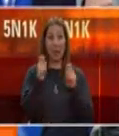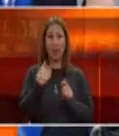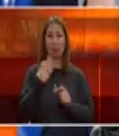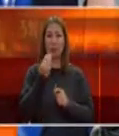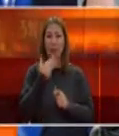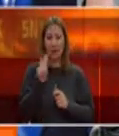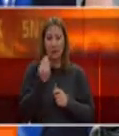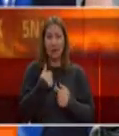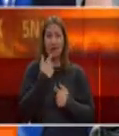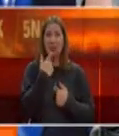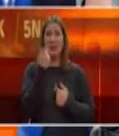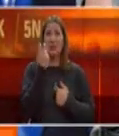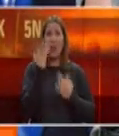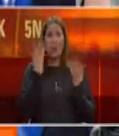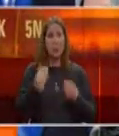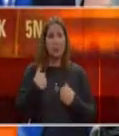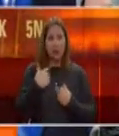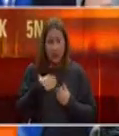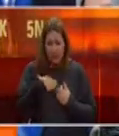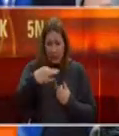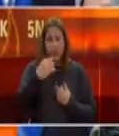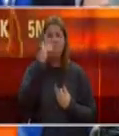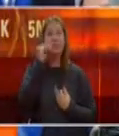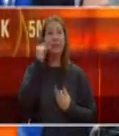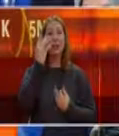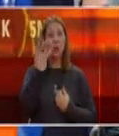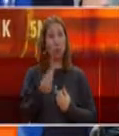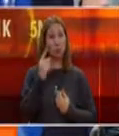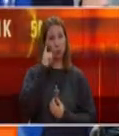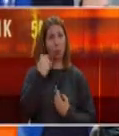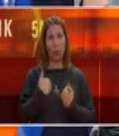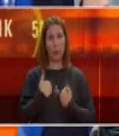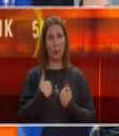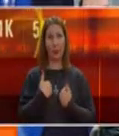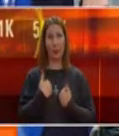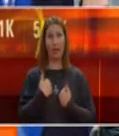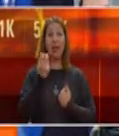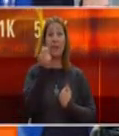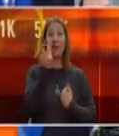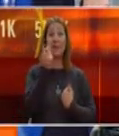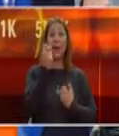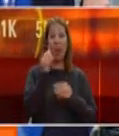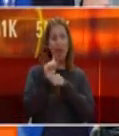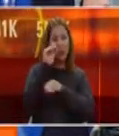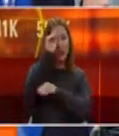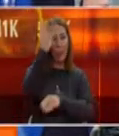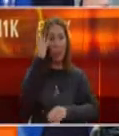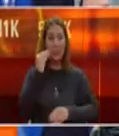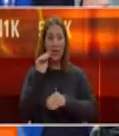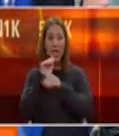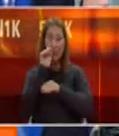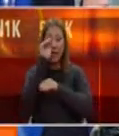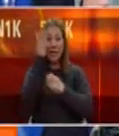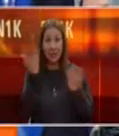yaşta yakalandım. Kendimi aslında seçilmiş bir insan olarak düşünüyorum. Kanserle yaşamayı öğrenmek,